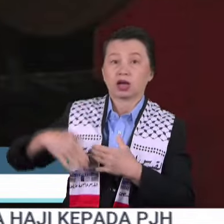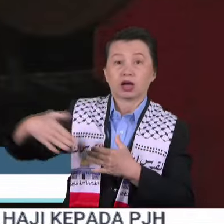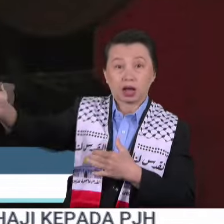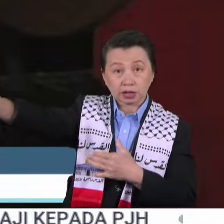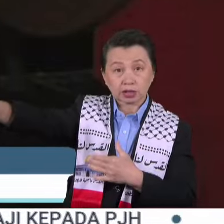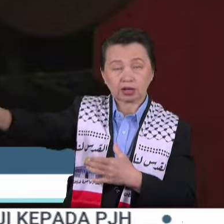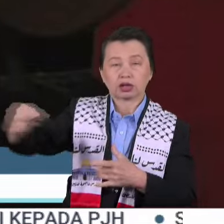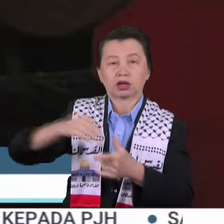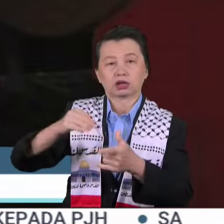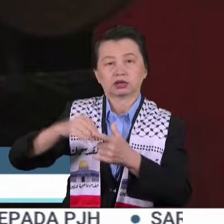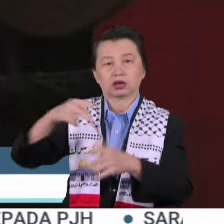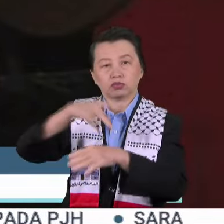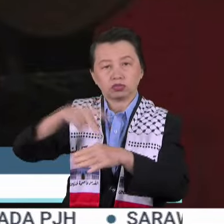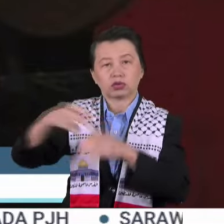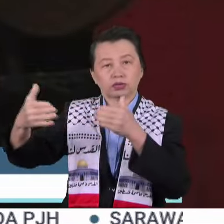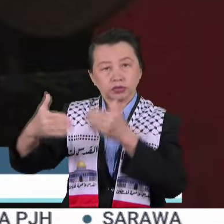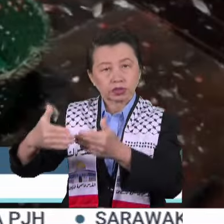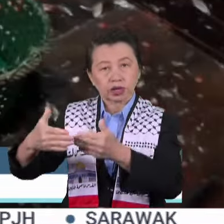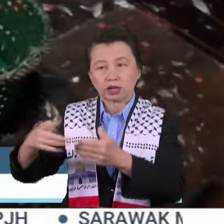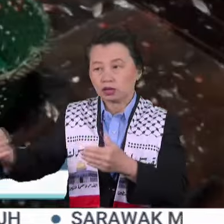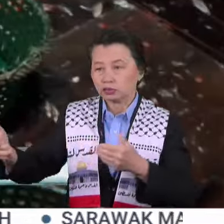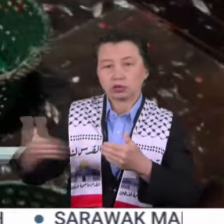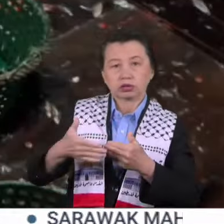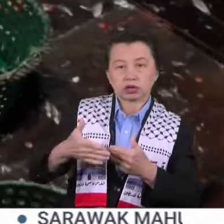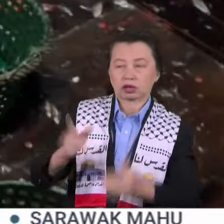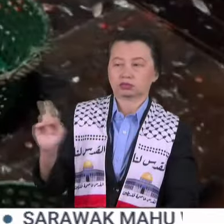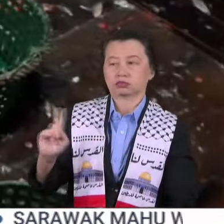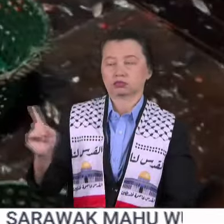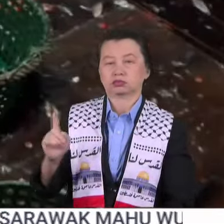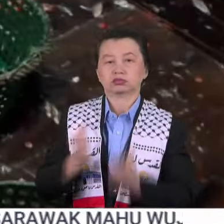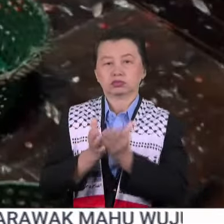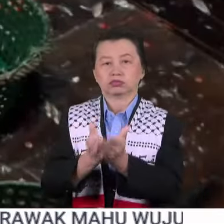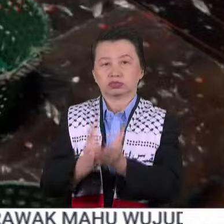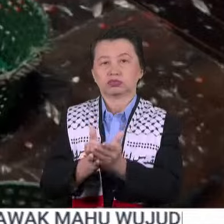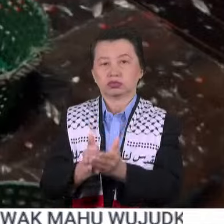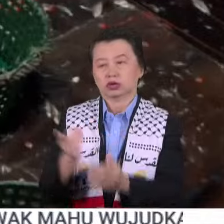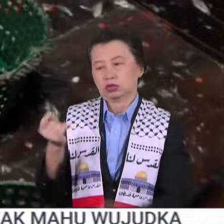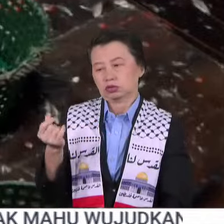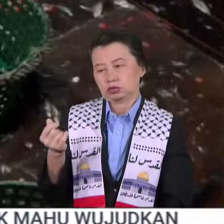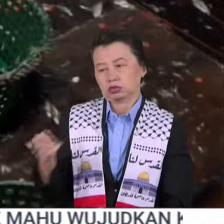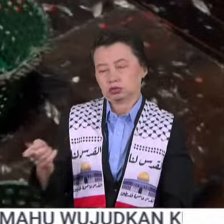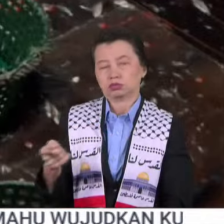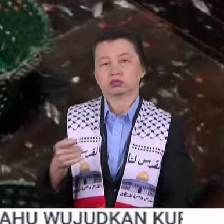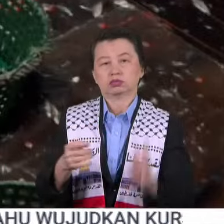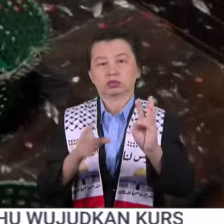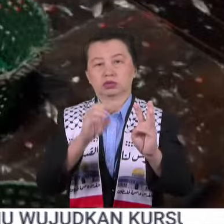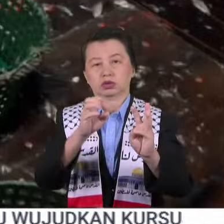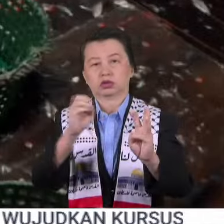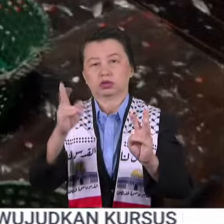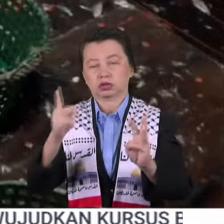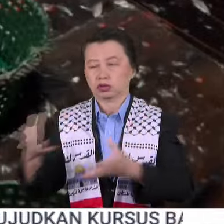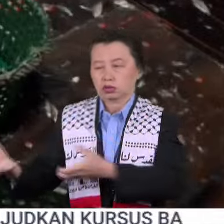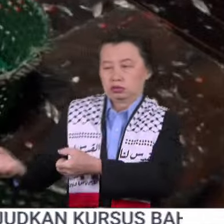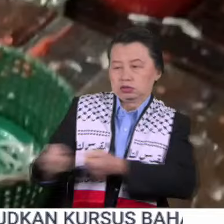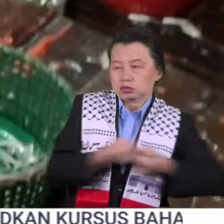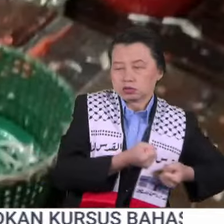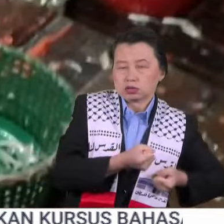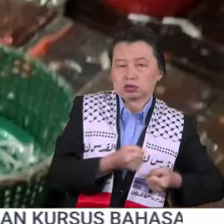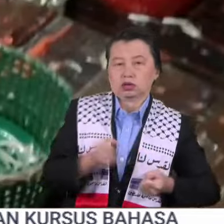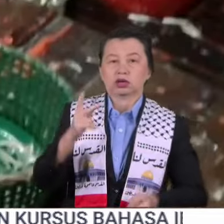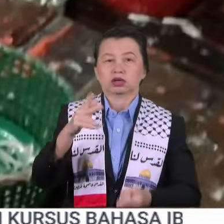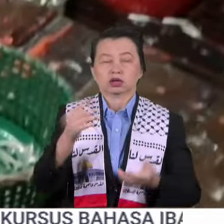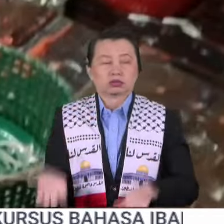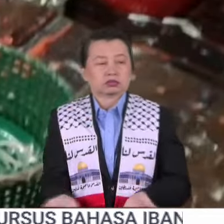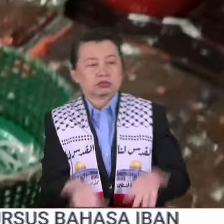daratan atau pulau terdekat. Bot dan peralatan menangkap ikan bernilai kira-kira RM600,000 disita dan kes